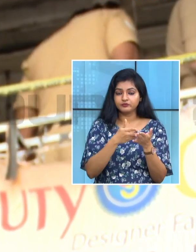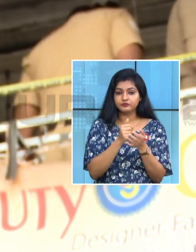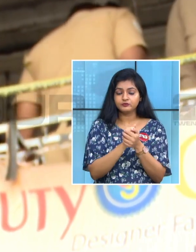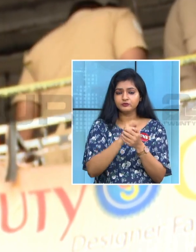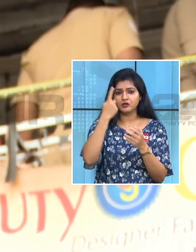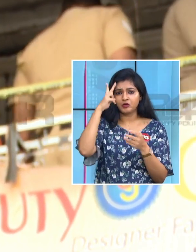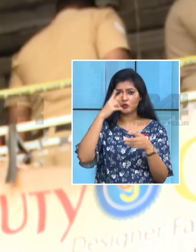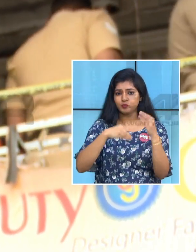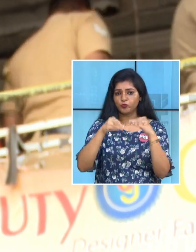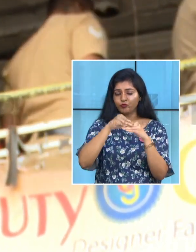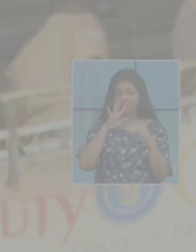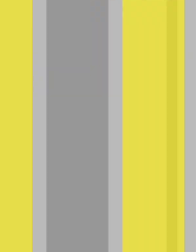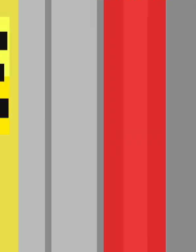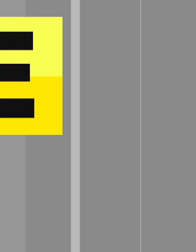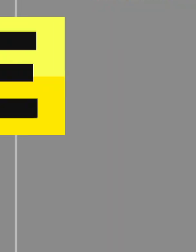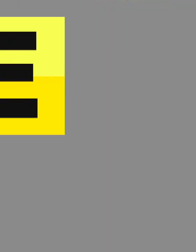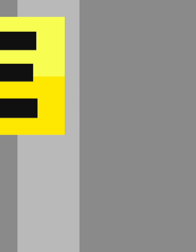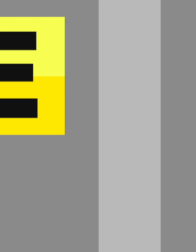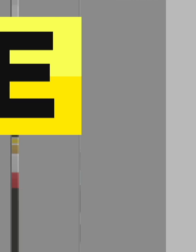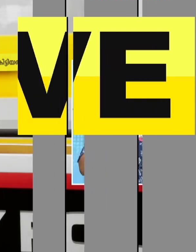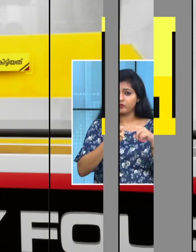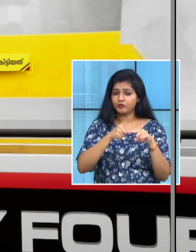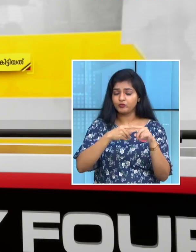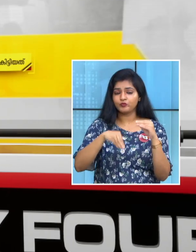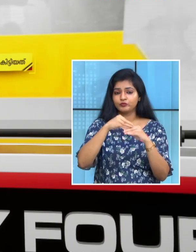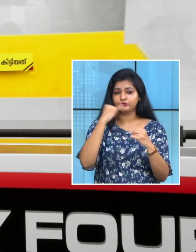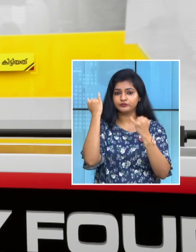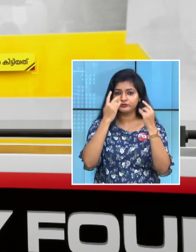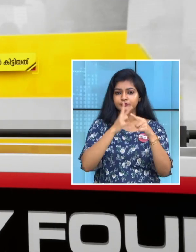സംശയിക്കുന്നുണ്ട്. പോലീസ് ഇപ്പോഴും അന്വേഷണവും പരിശോധനകളും ഇതുമായി ബന്ധപ്പെട്ട് തുടരുകയാണ്.